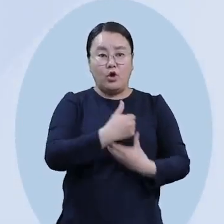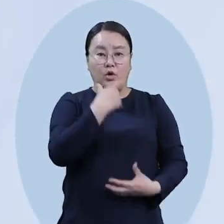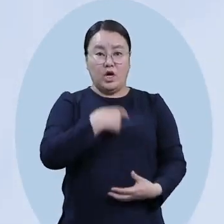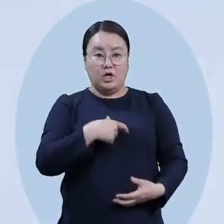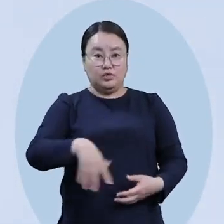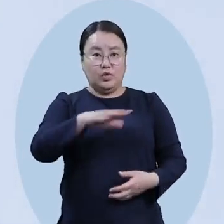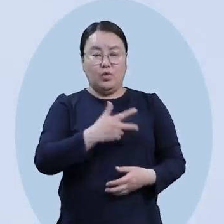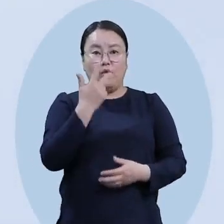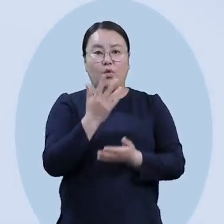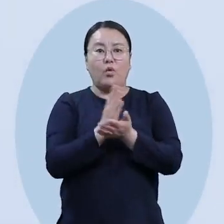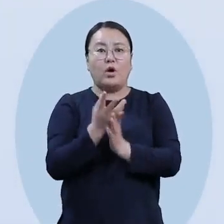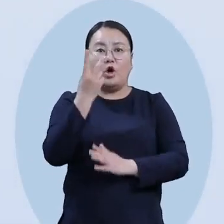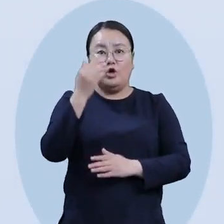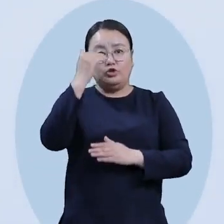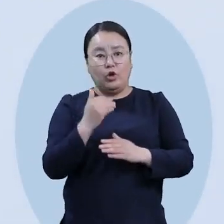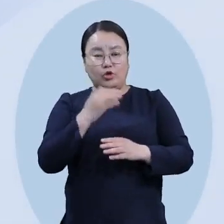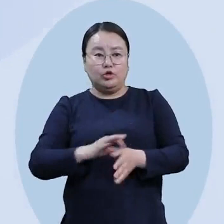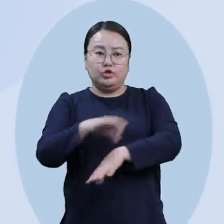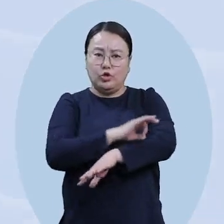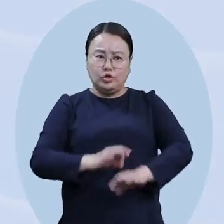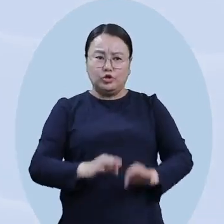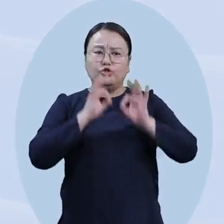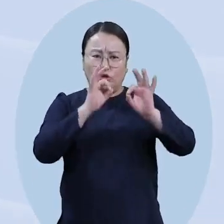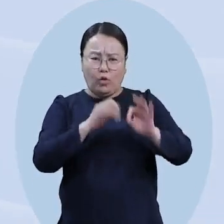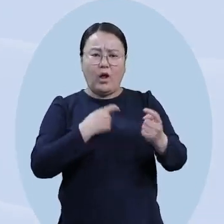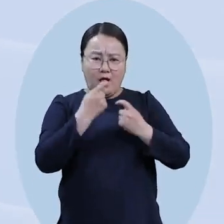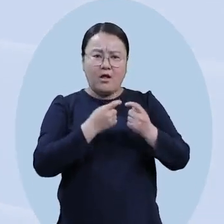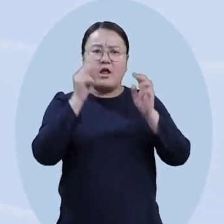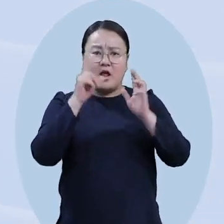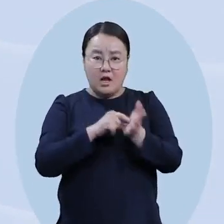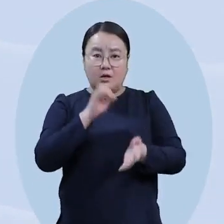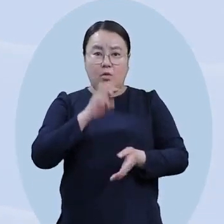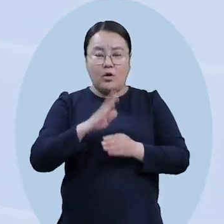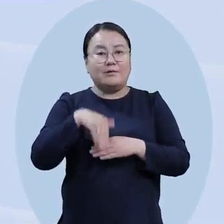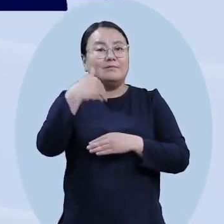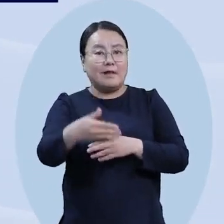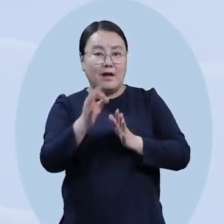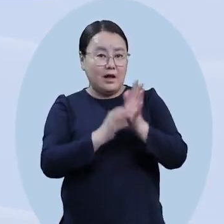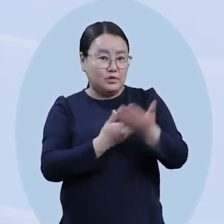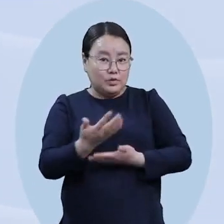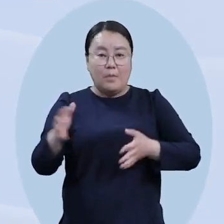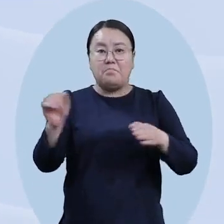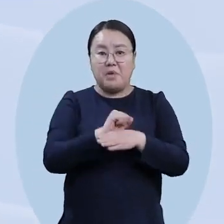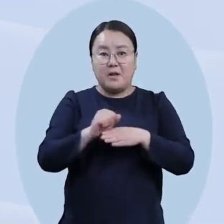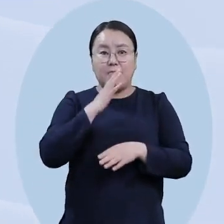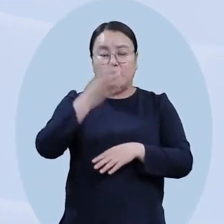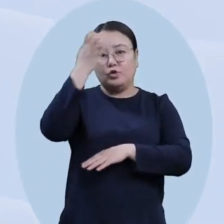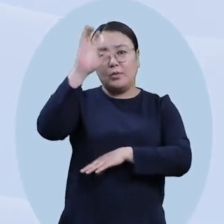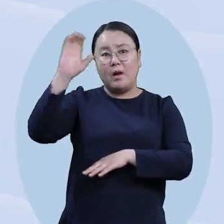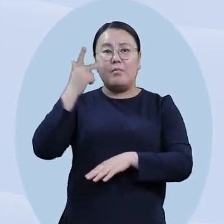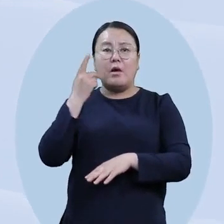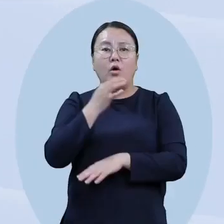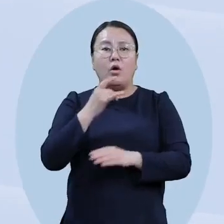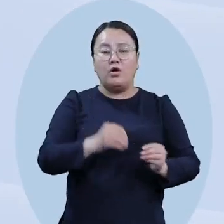гишүүдийн 3/2-оос доошгүй нь төслийг хэлэлцэх нь зүйтэй гэж үзвэл дараагийн хэлэлцүүлэгт бэлтгүүлэхээр төрийн байгуулалтын байнгын хороонд